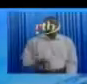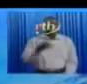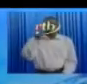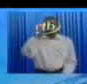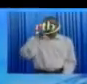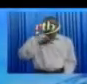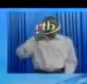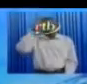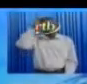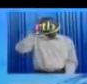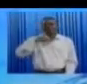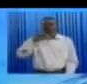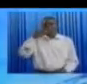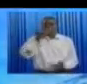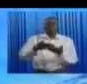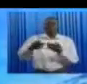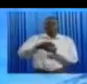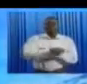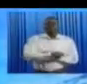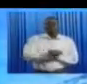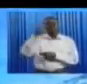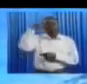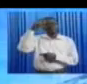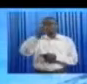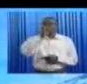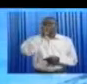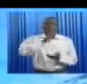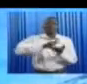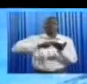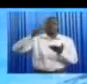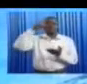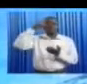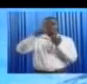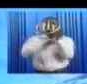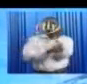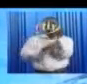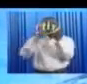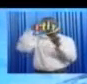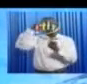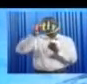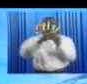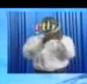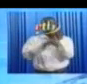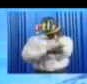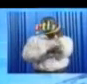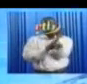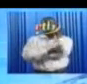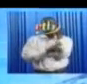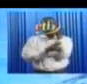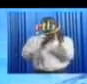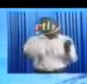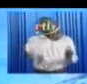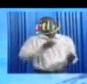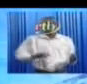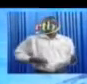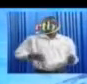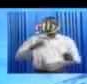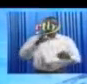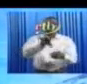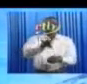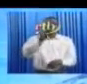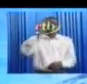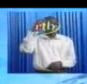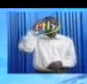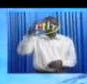Mesdames, Messieurs, bonjour, bienvenue au journal. De l'eau potable pour les populations vivant à la périphérie de Dori. La mairie a réalisé des